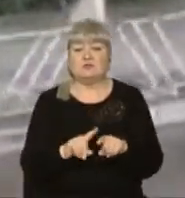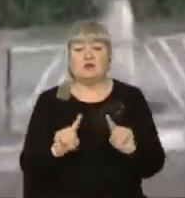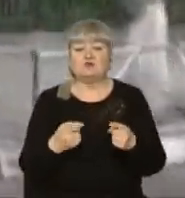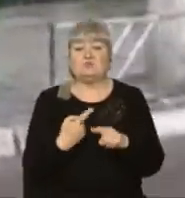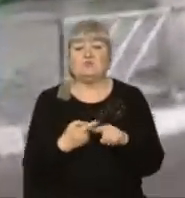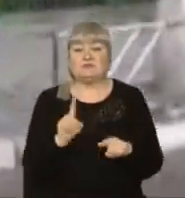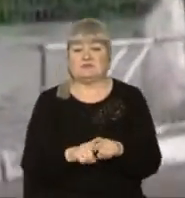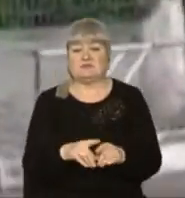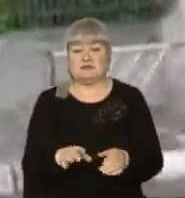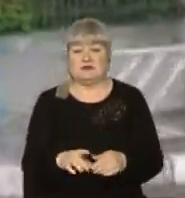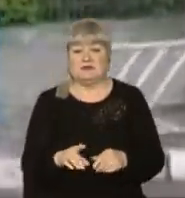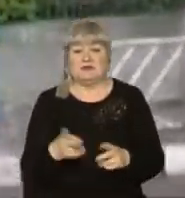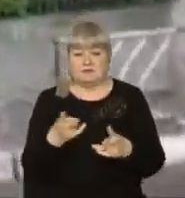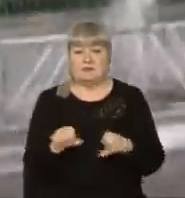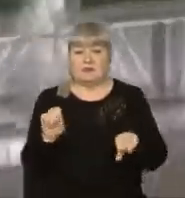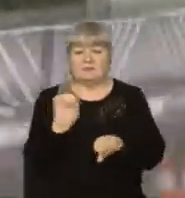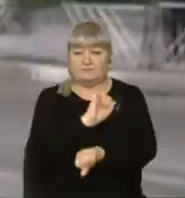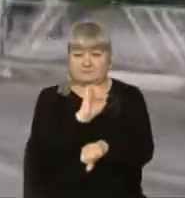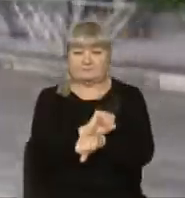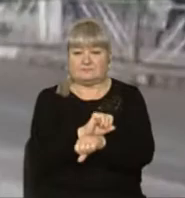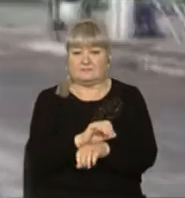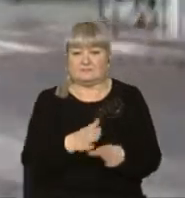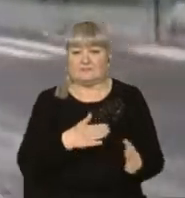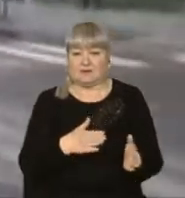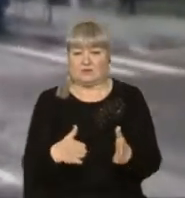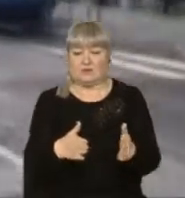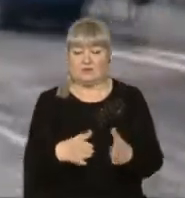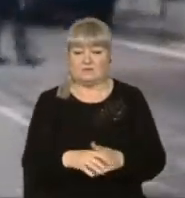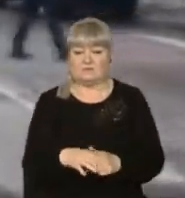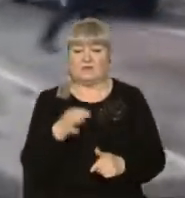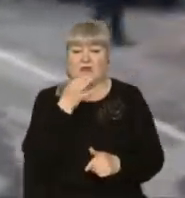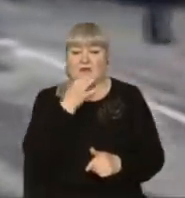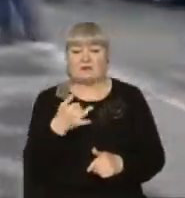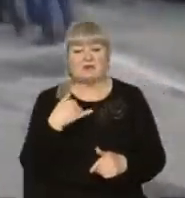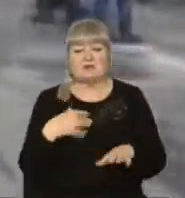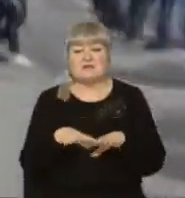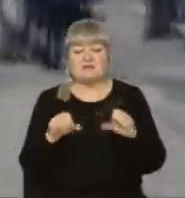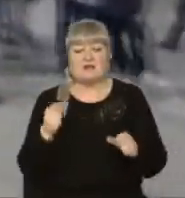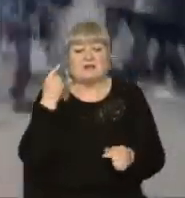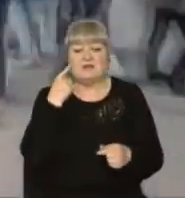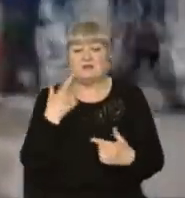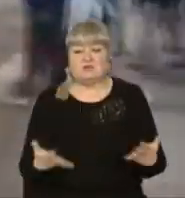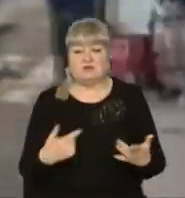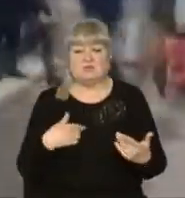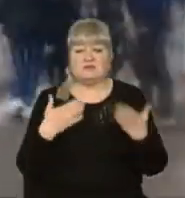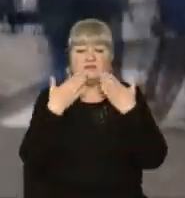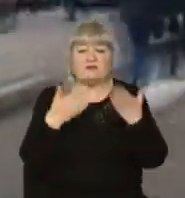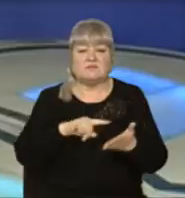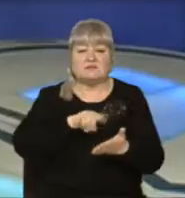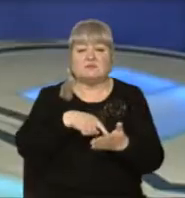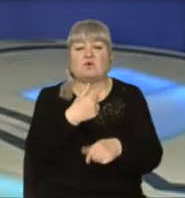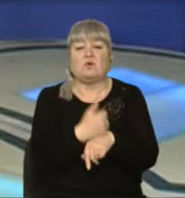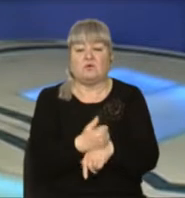того, аби вас почули, потрібно перекривати дорогу, на вашу думку? Ну, я вам скажу більше того, нас взагалі влада не чує. Ми звертаємося до міського голови не одну